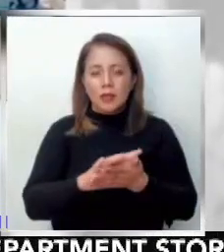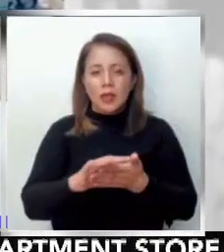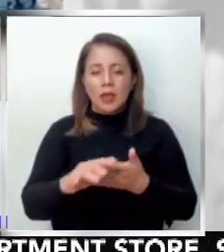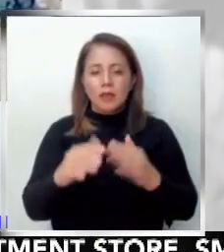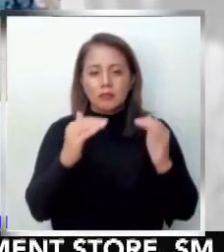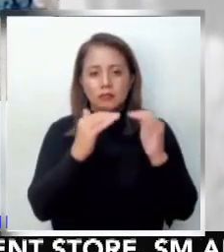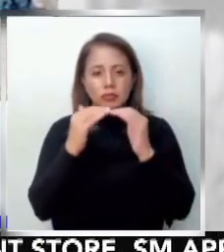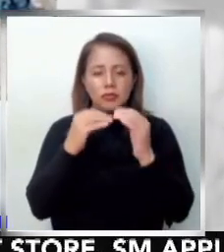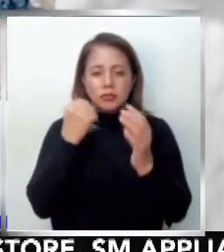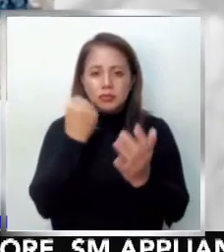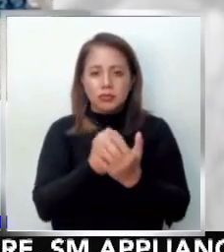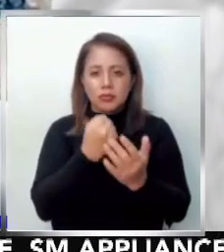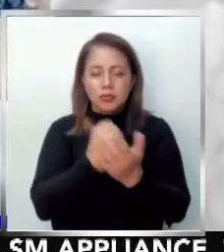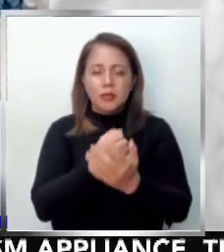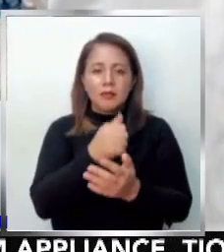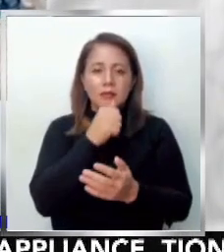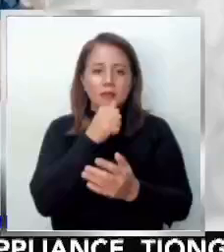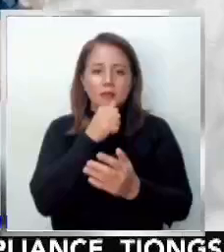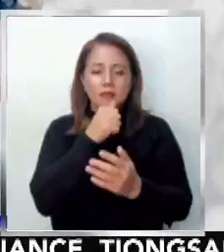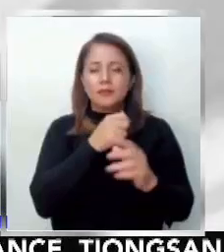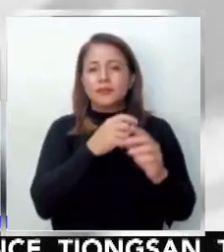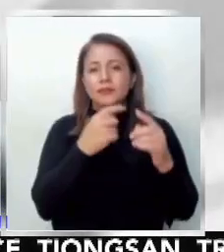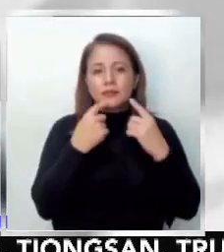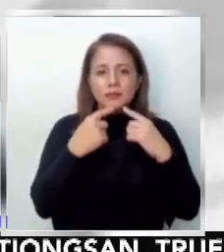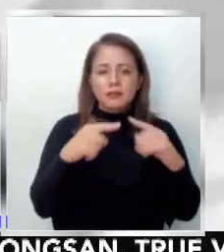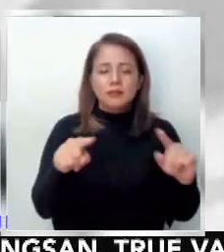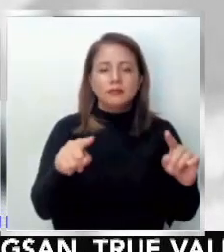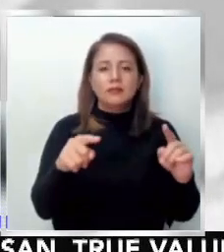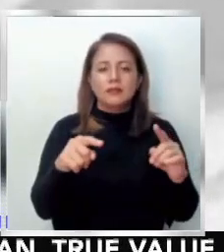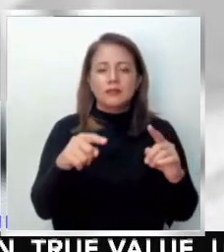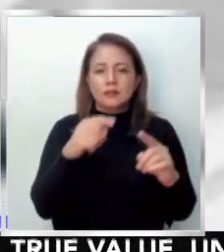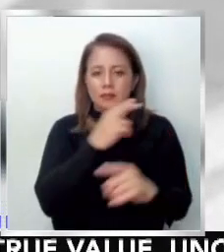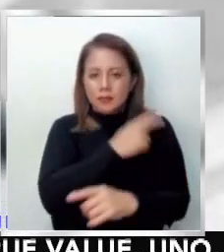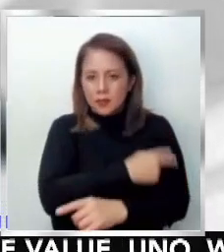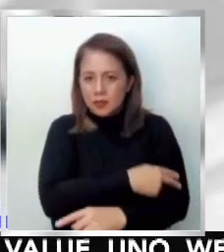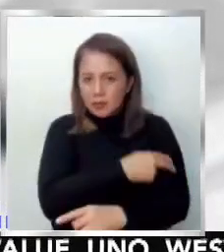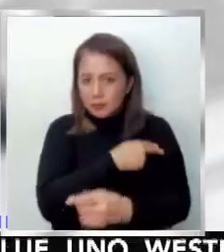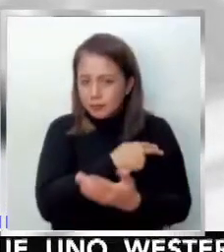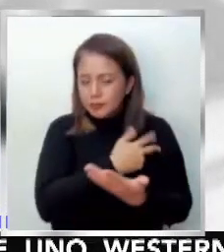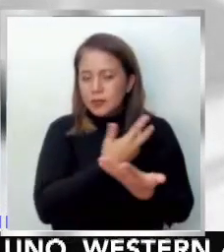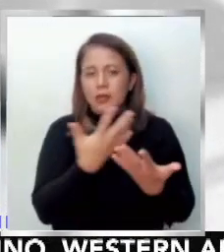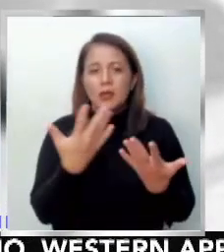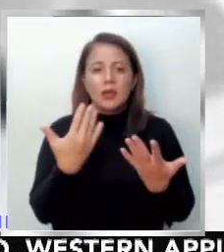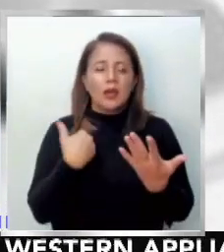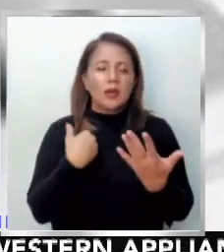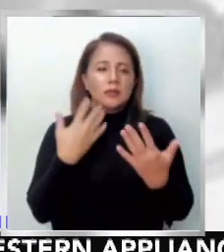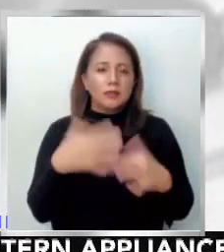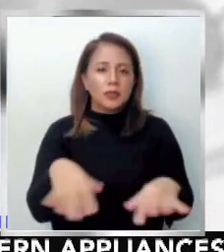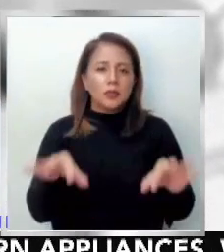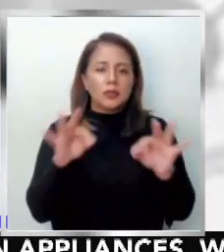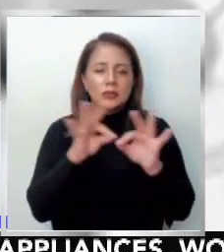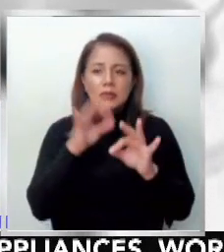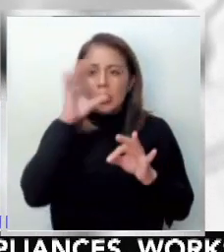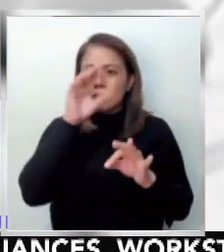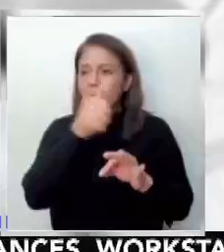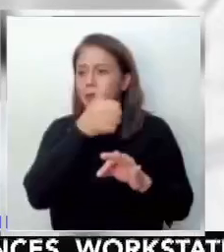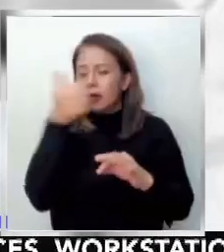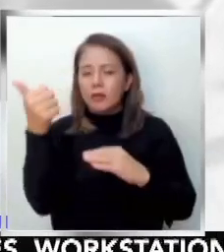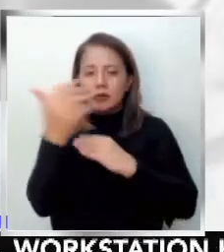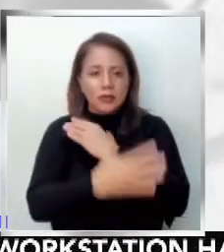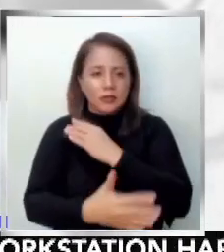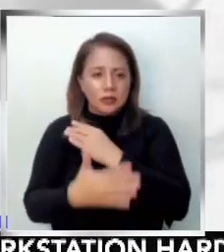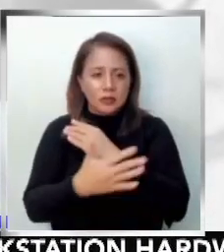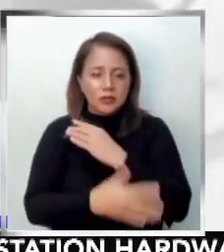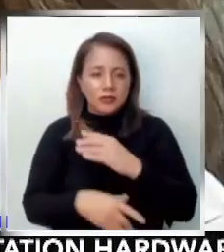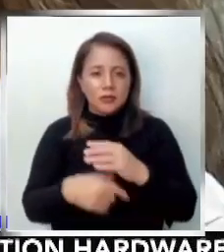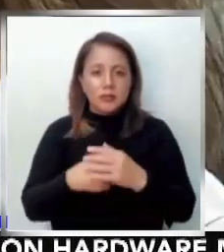sahod sa private at public health facilities. Pagpapahalaga raw na hindi na nila kailangang hanapin sa ibang bansa. Nasa pandemya pa